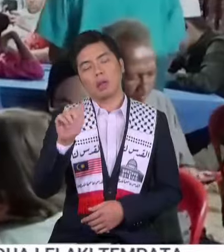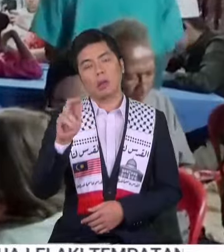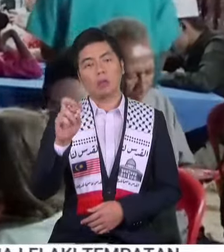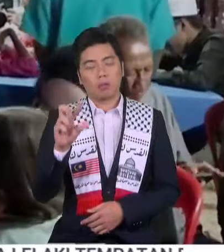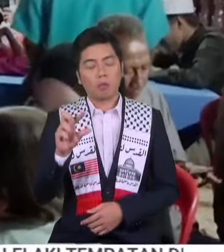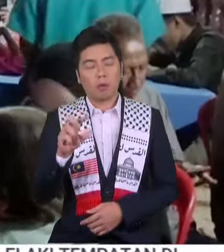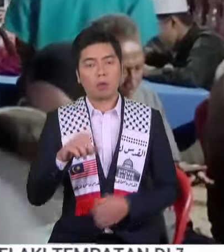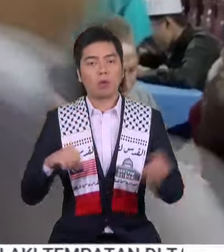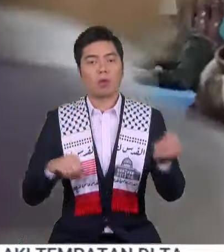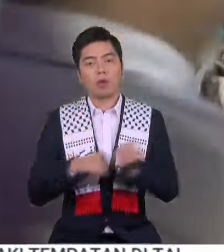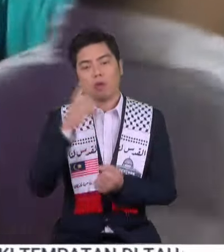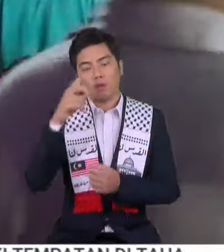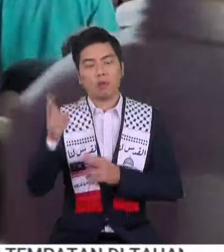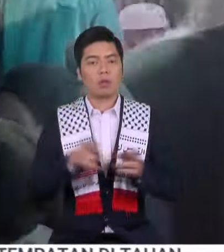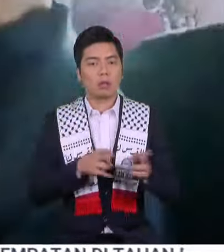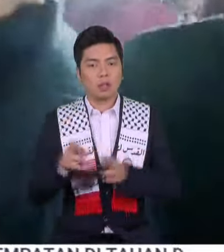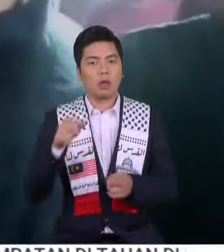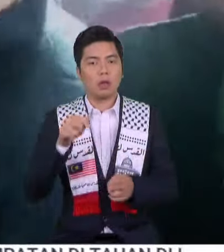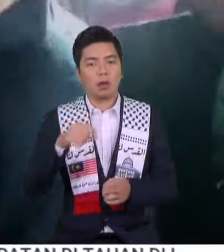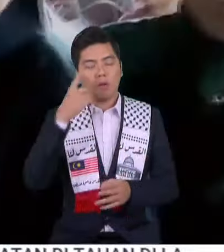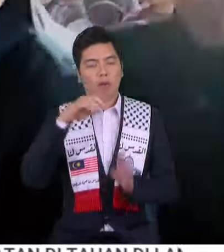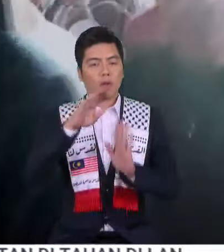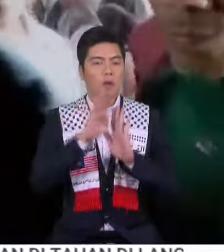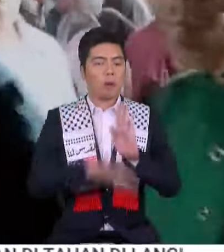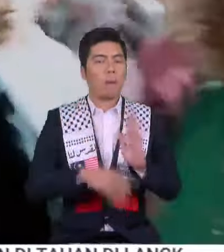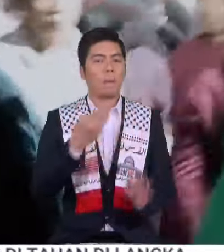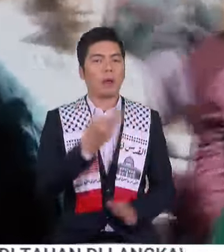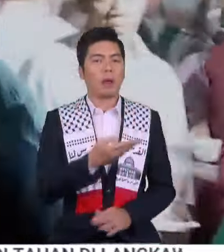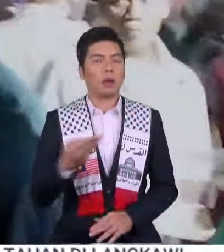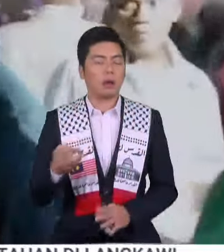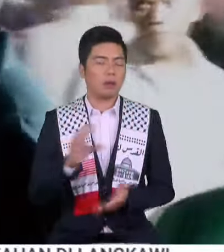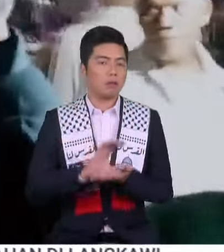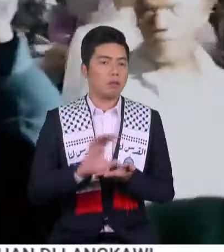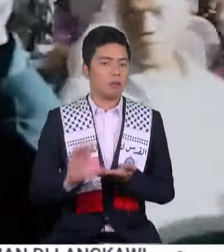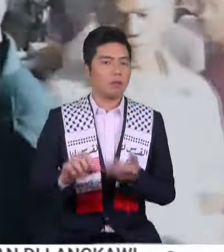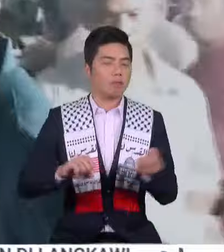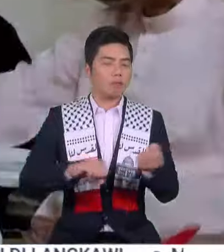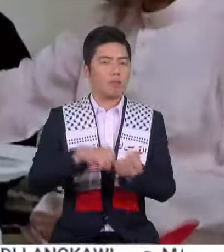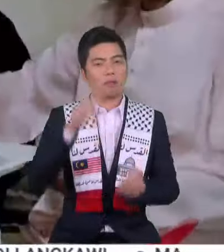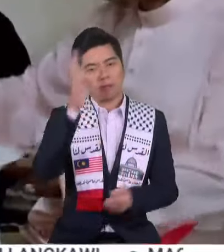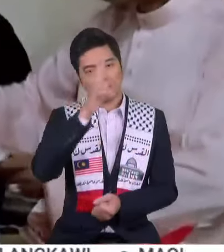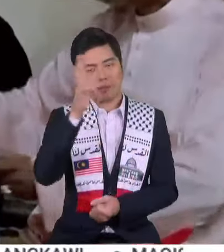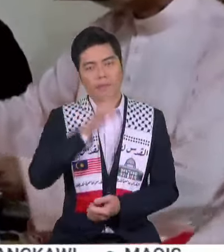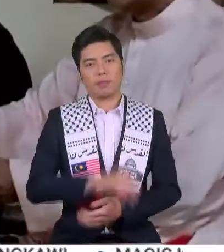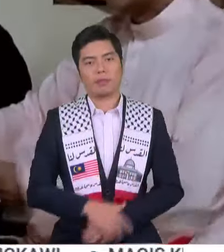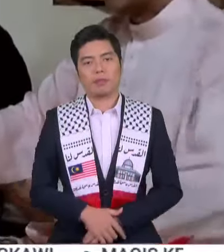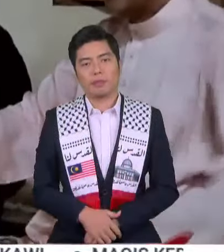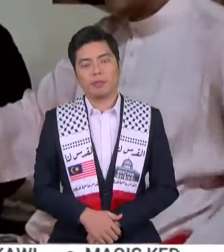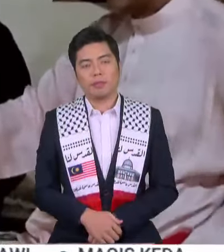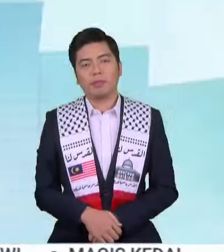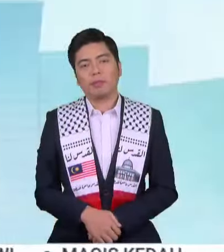usaha berkaitan dengan fokus mengekang ketirisan barangan bersubsidi.